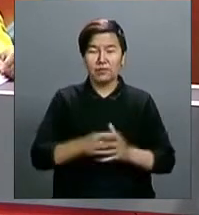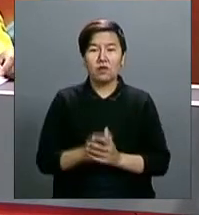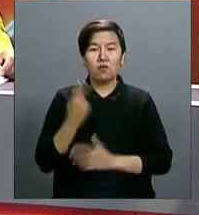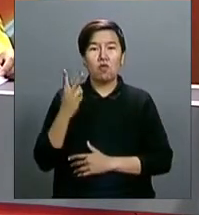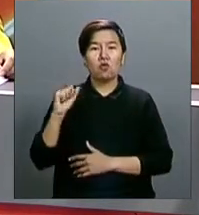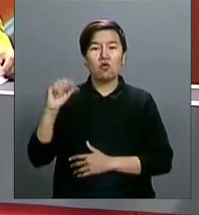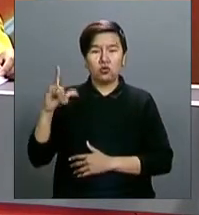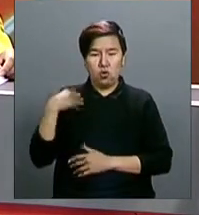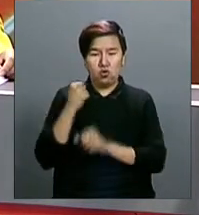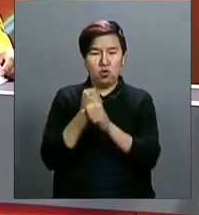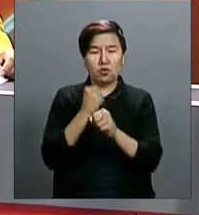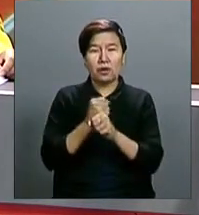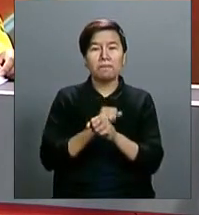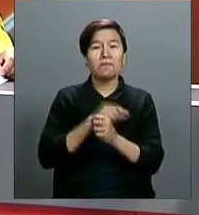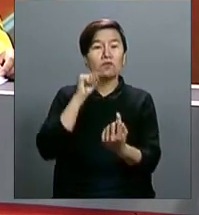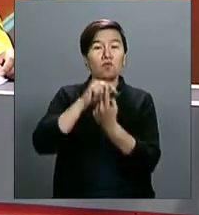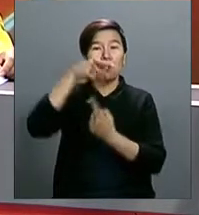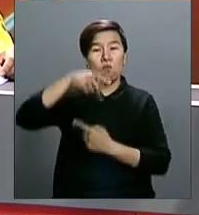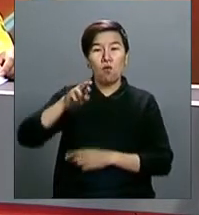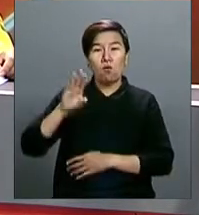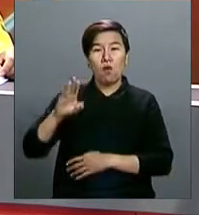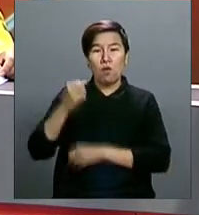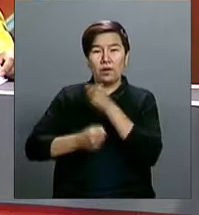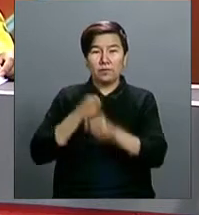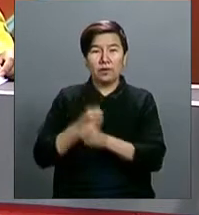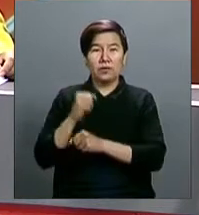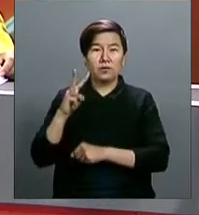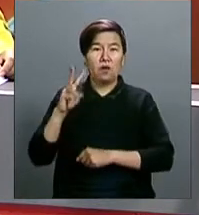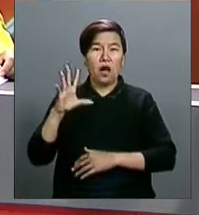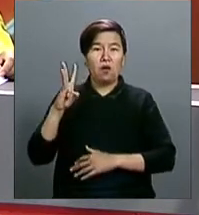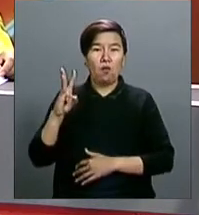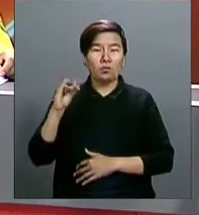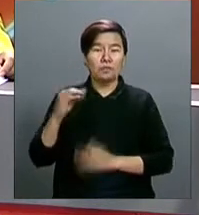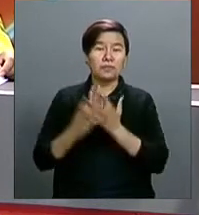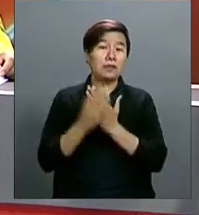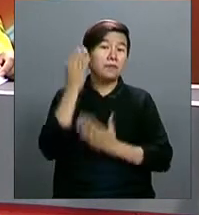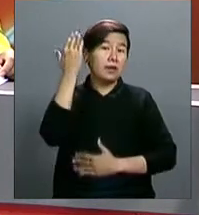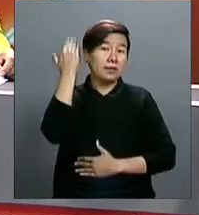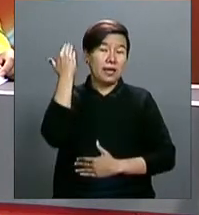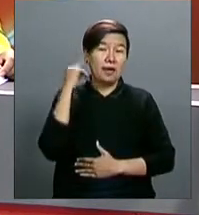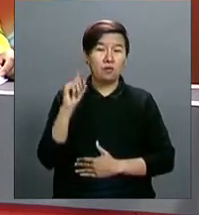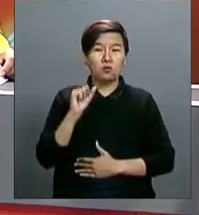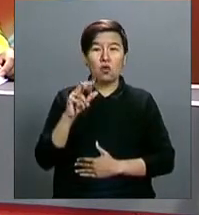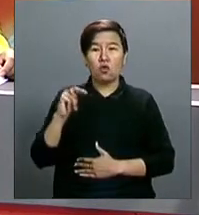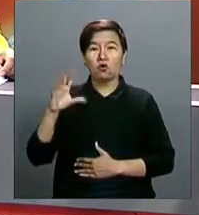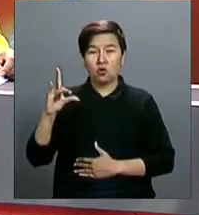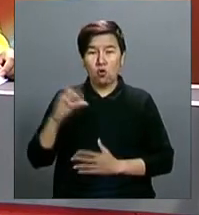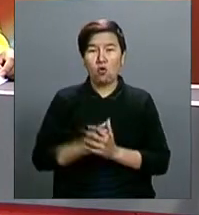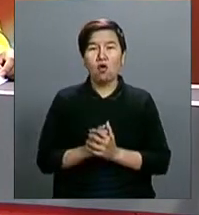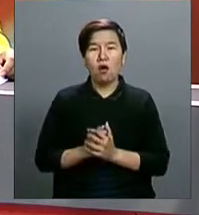ถูกต้องตามข้อบัญญัติของรัฐธรรมนูญปี2560ค่ะสัปดาห์ที่ผ่านมาทางสภานิติบัญญัติแห่งชาติก็